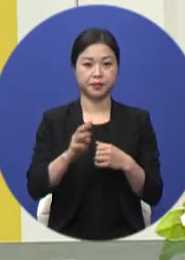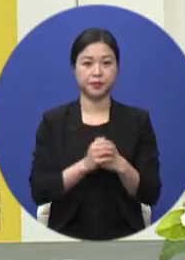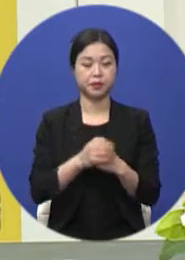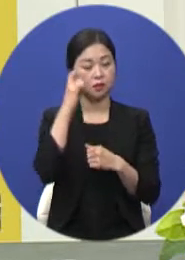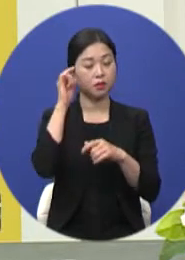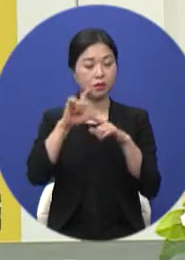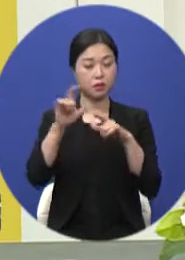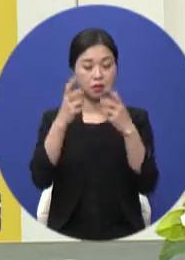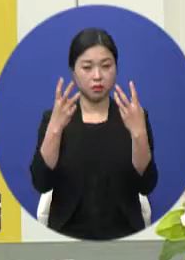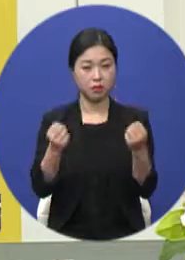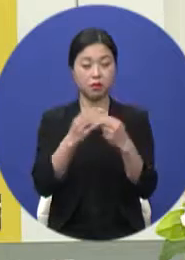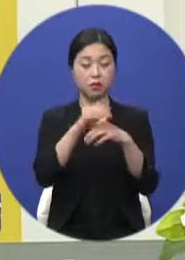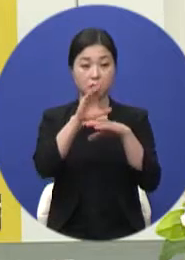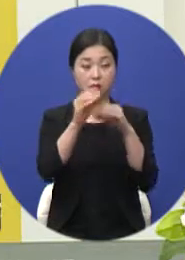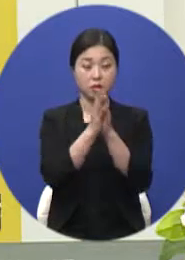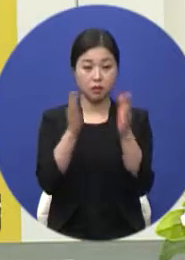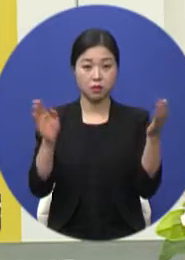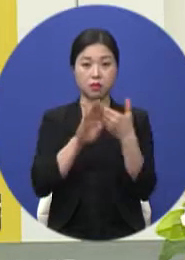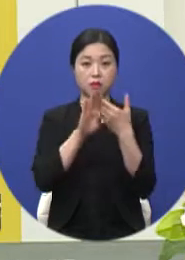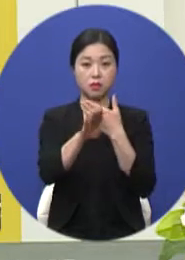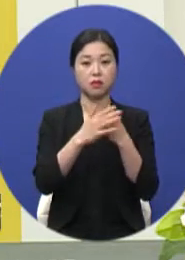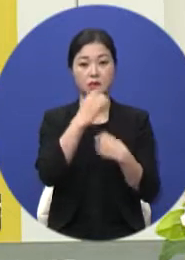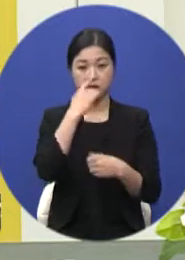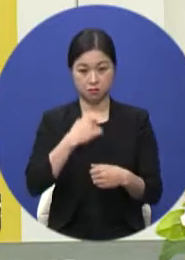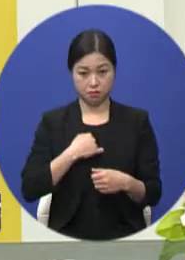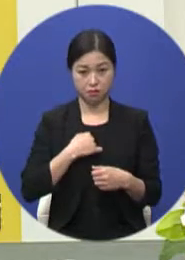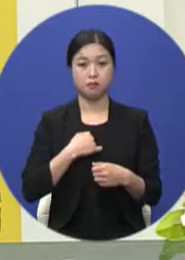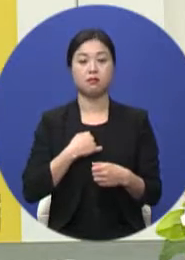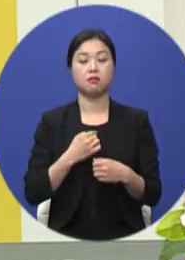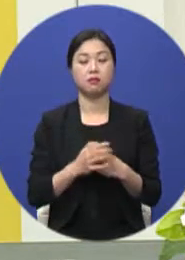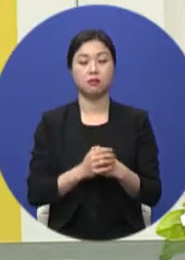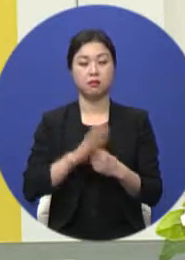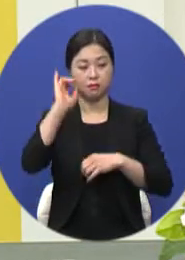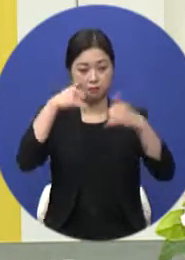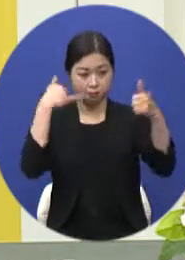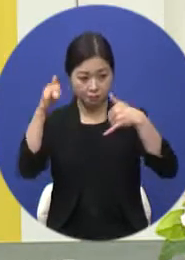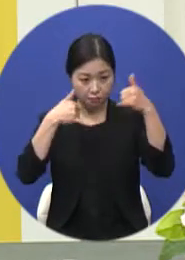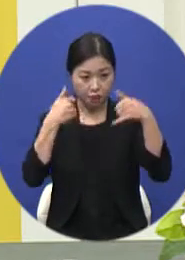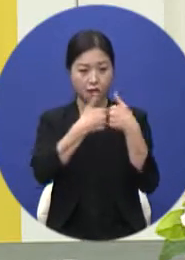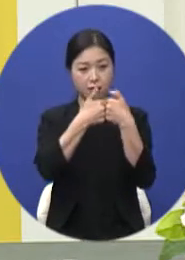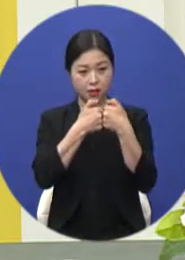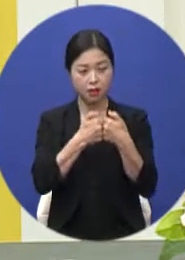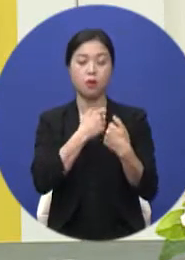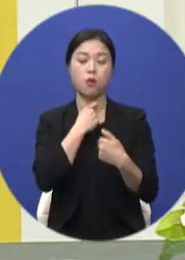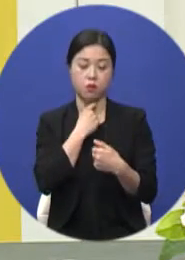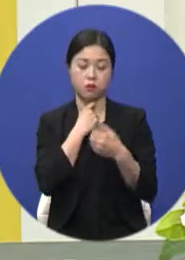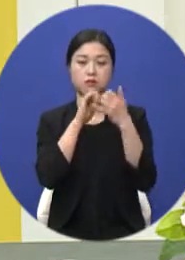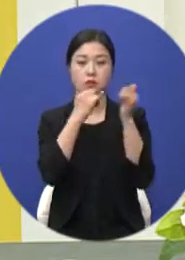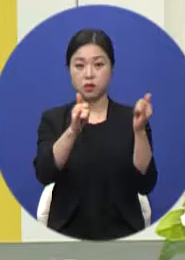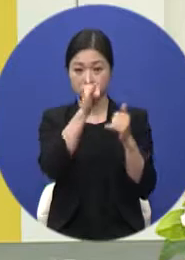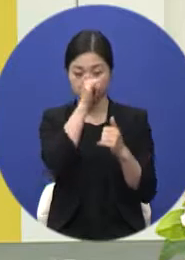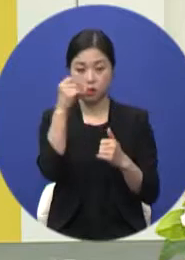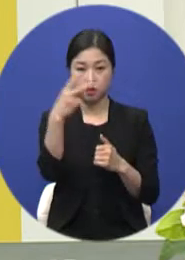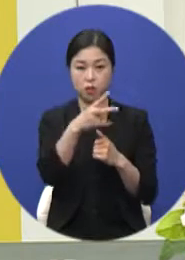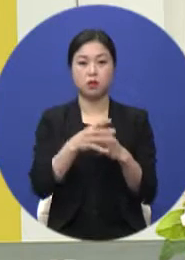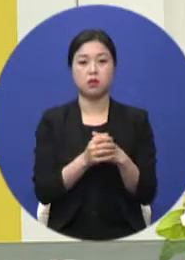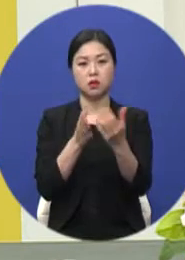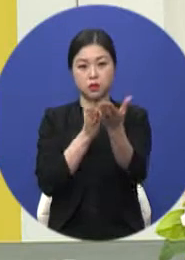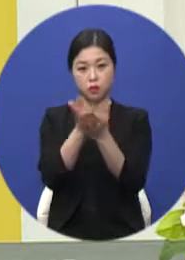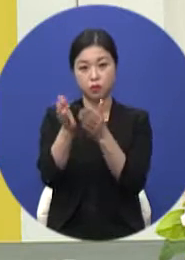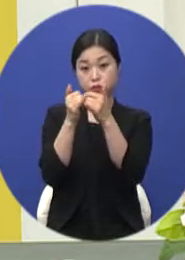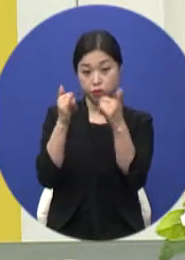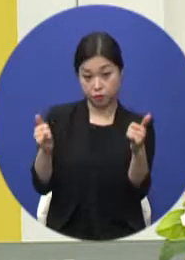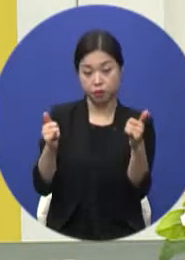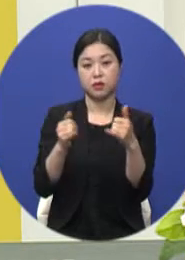방송을 시작하고 나니까 또 많은 분들이 저에게 또 상담을 하시고 싶어하는 분들도 있고 또 우리 전문가분들이 너무